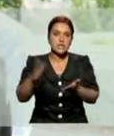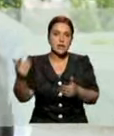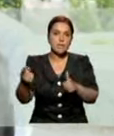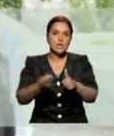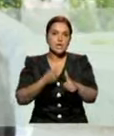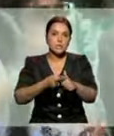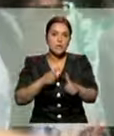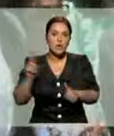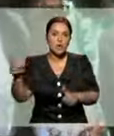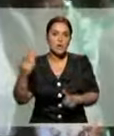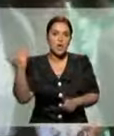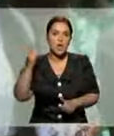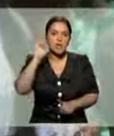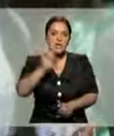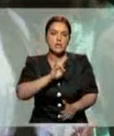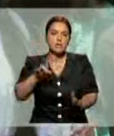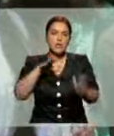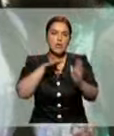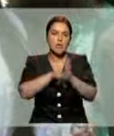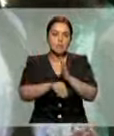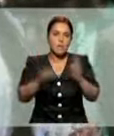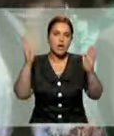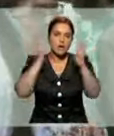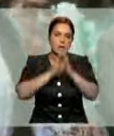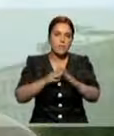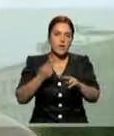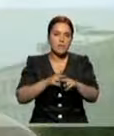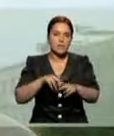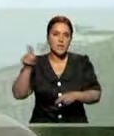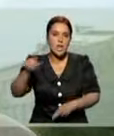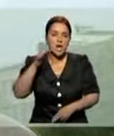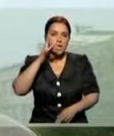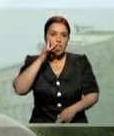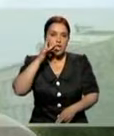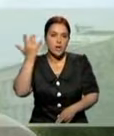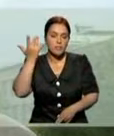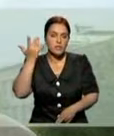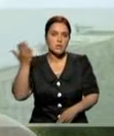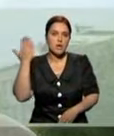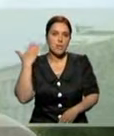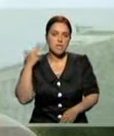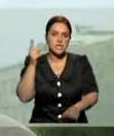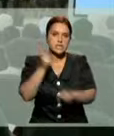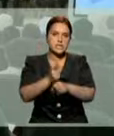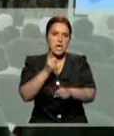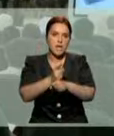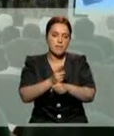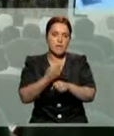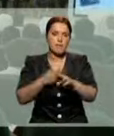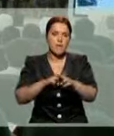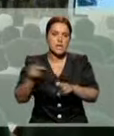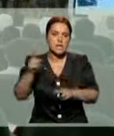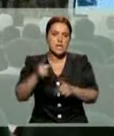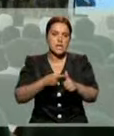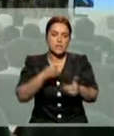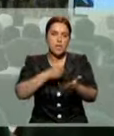потому что оно имело религиозный оттенок, что для занимавшего руководящие должности коммуниста считал непозволенным. Его подлинное